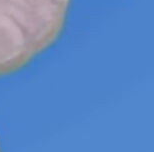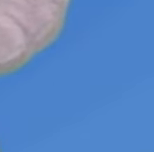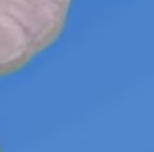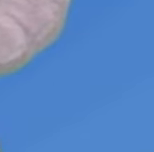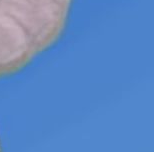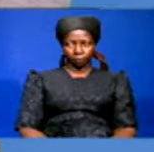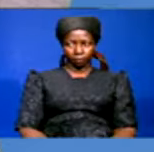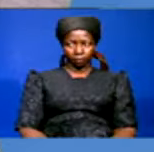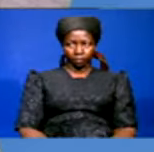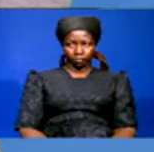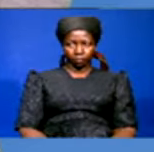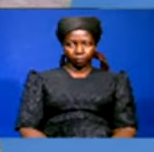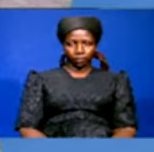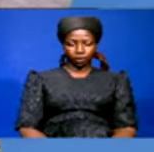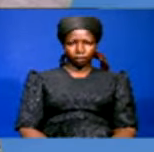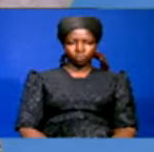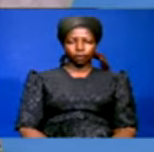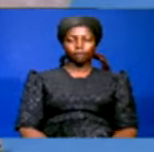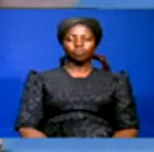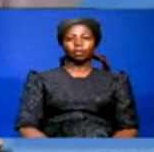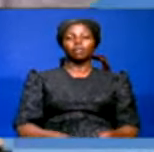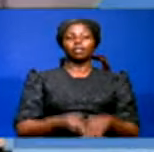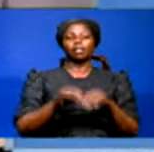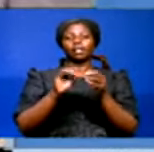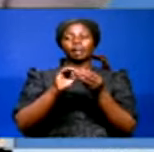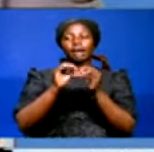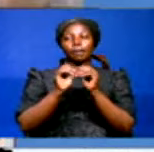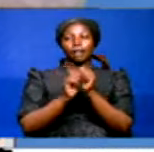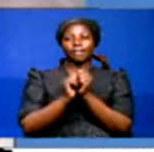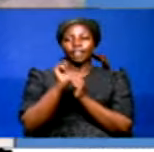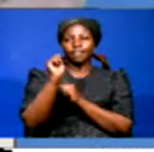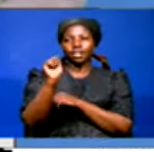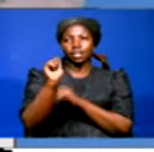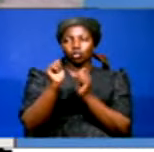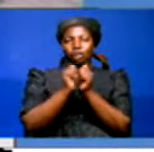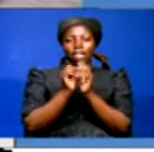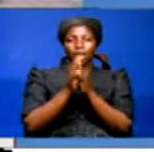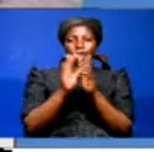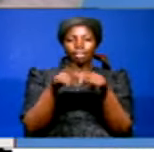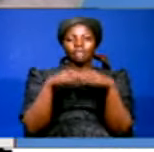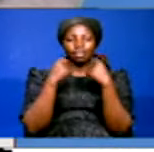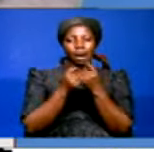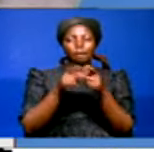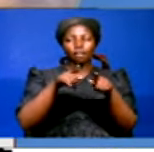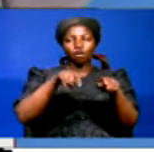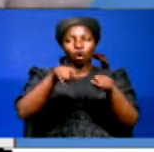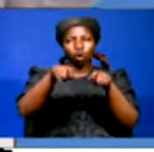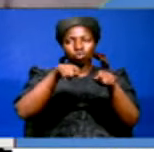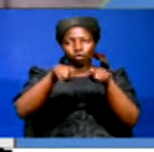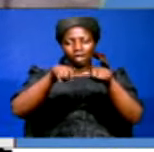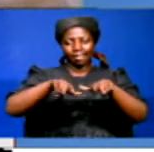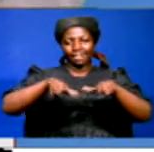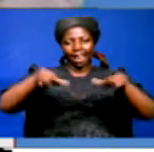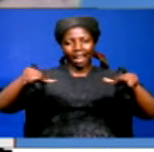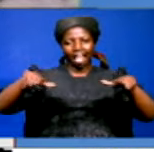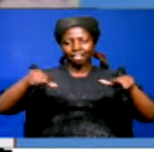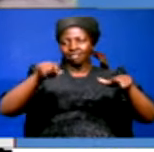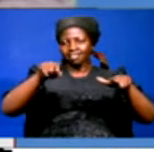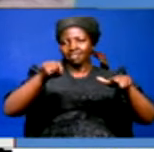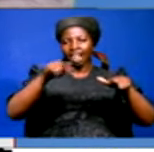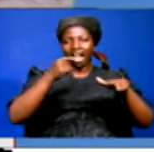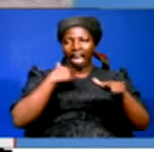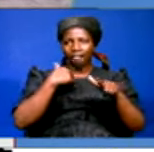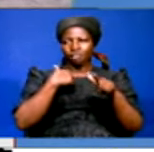wa Shenzhou nambari 15 na timu ya udhibiti wa ardhini waliratibu